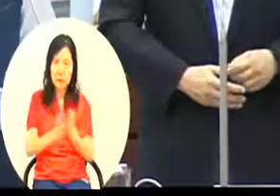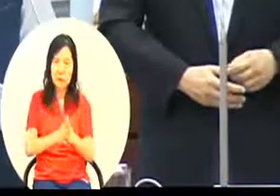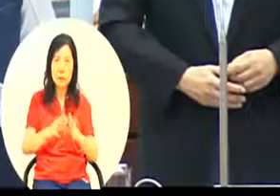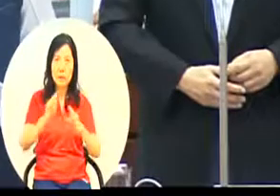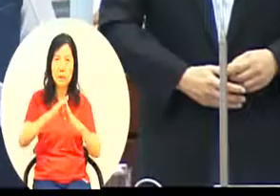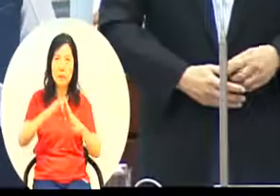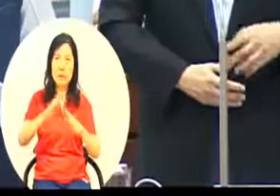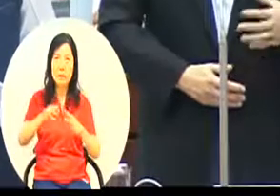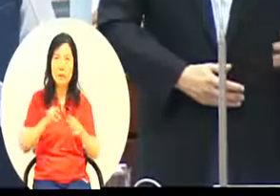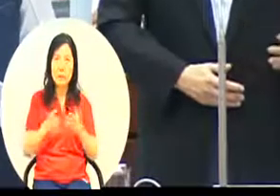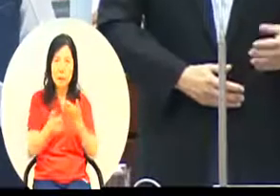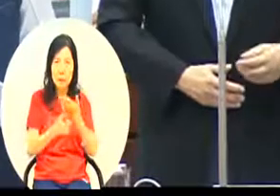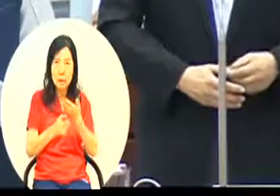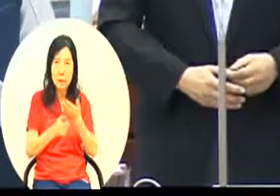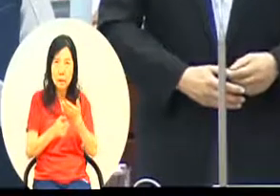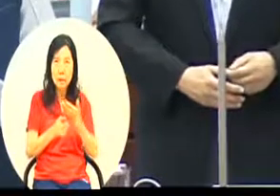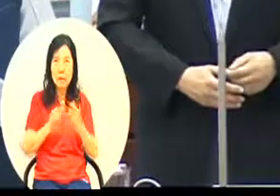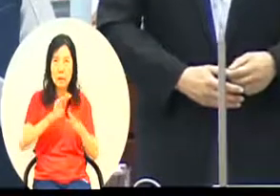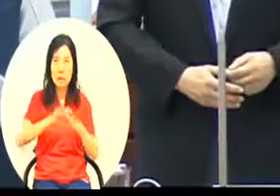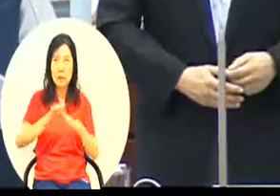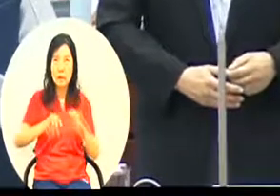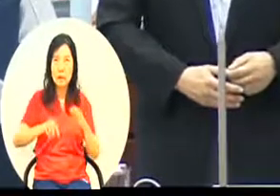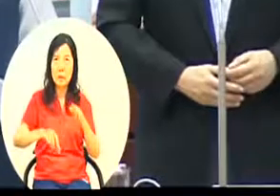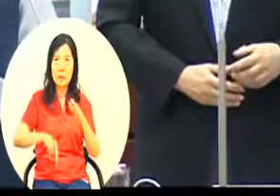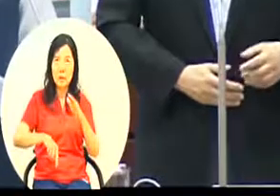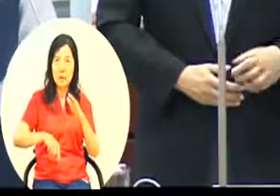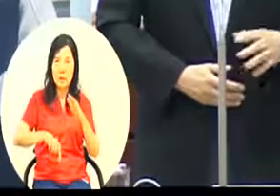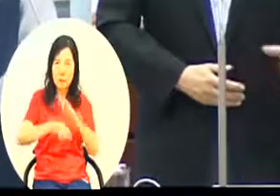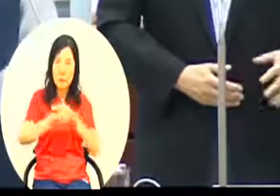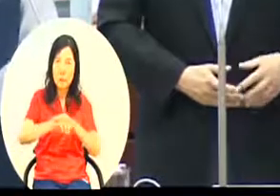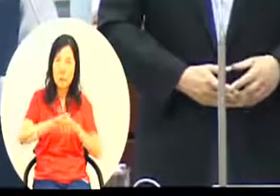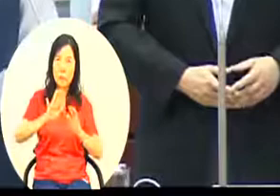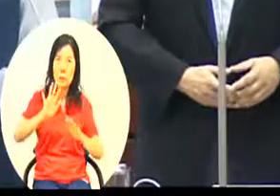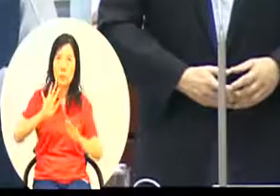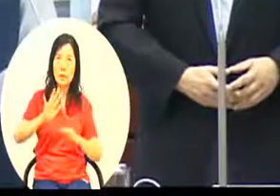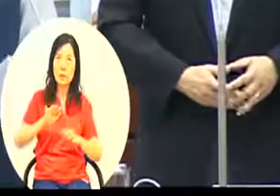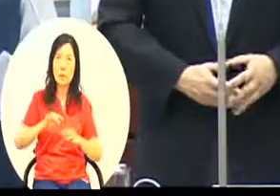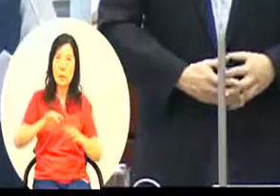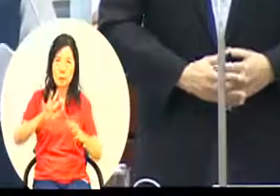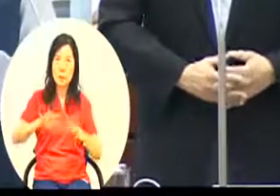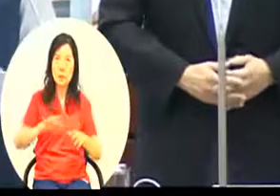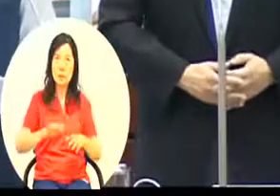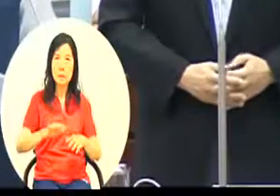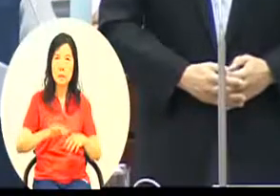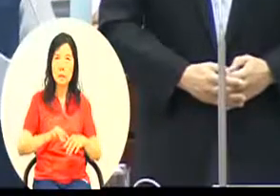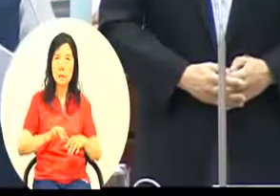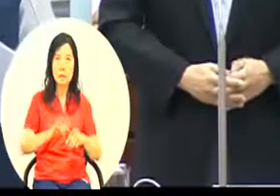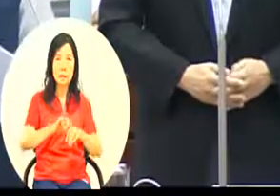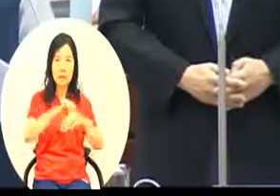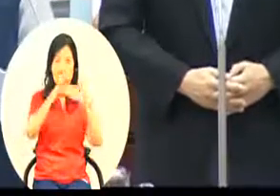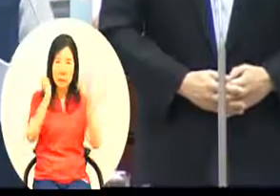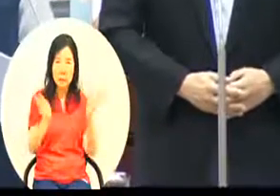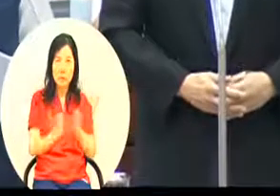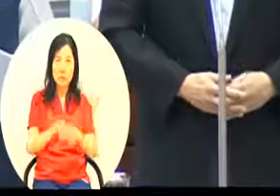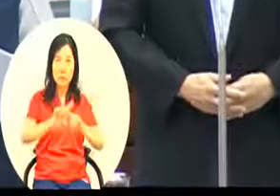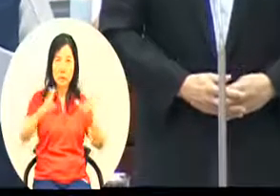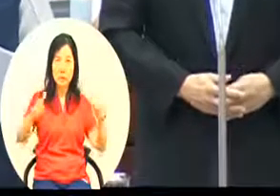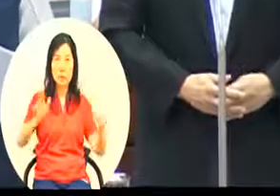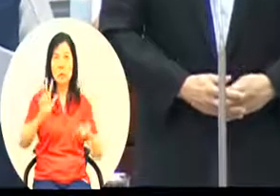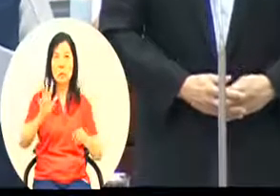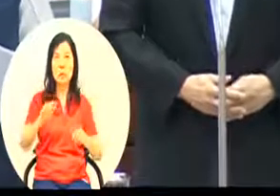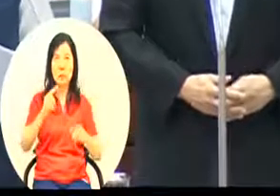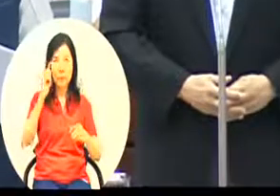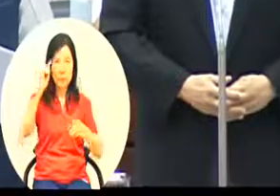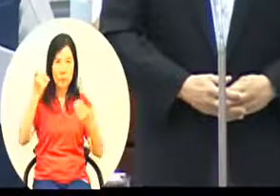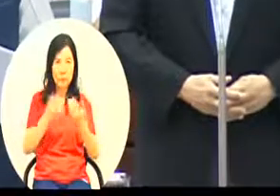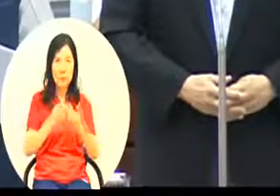要吸食毒品可能也会危害到治安，所以这个是全面性的，所以我个人绝对是反对